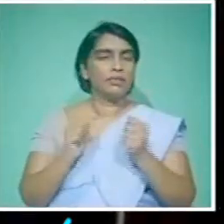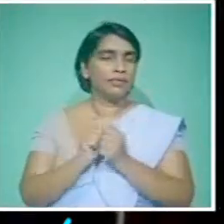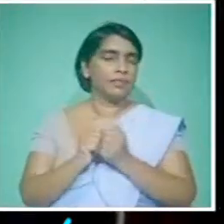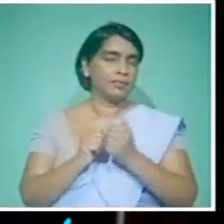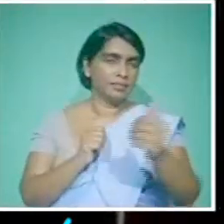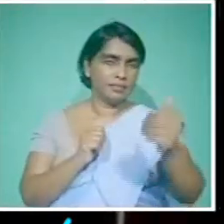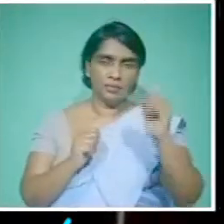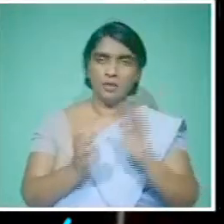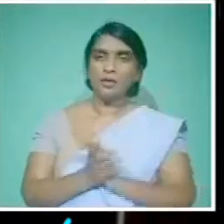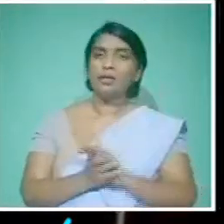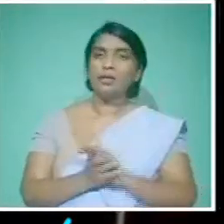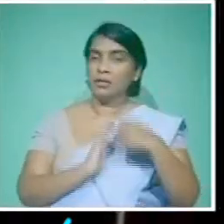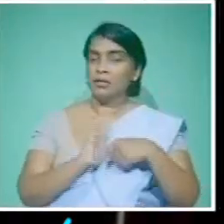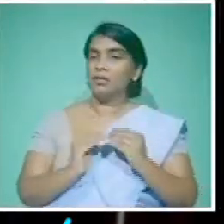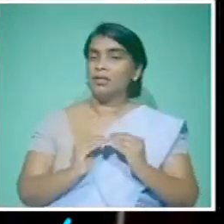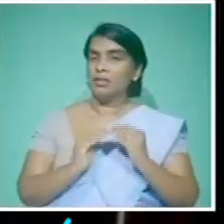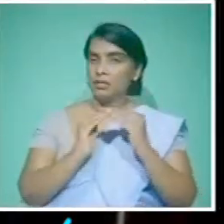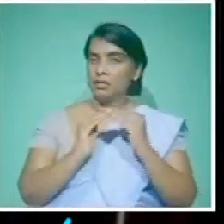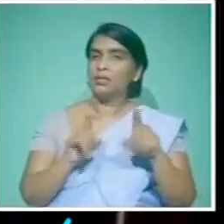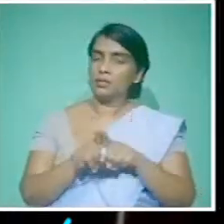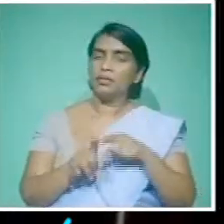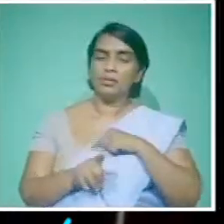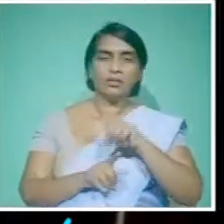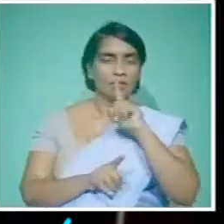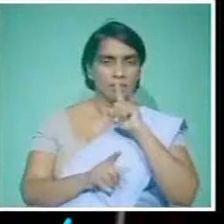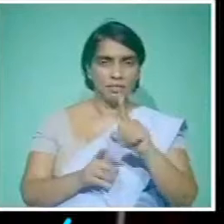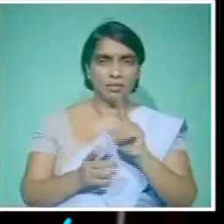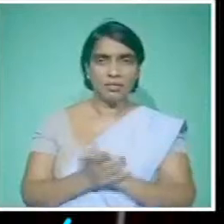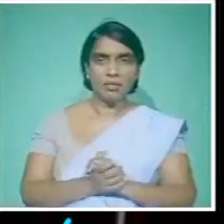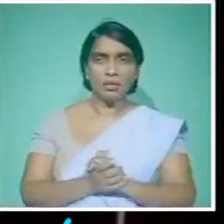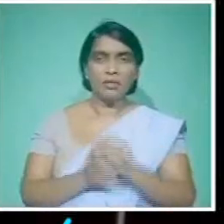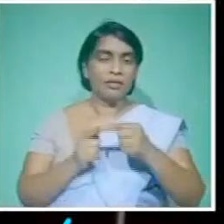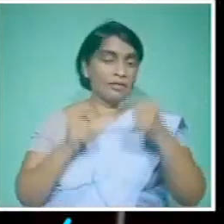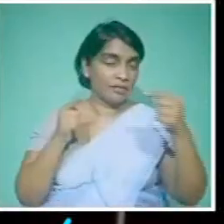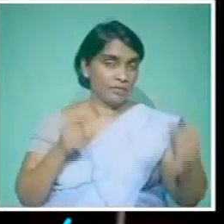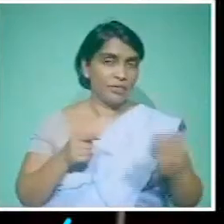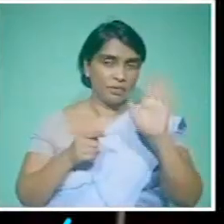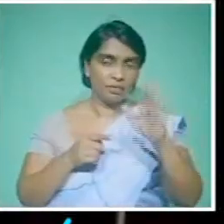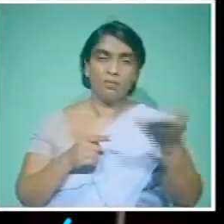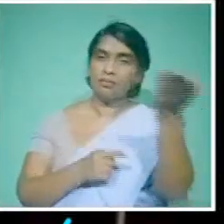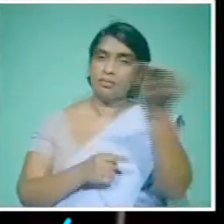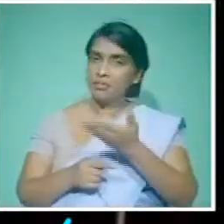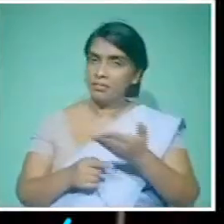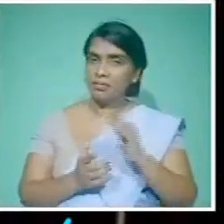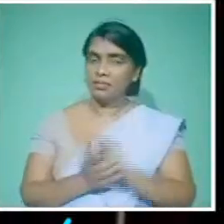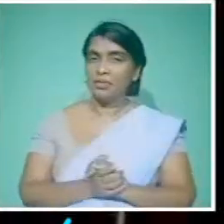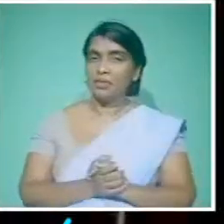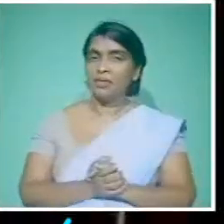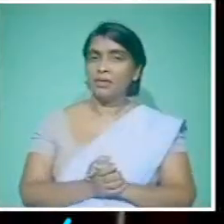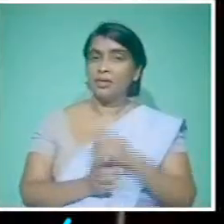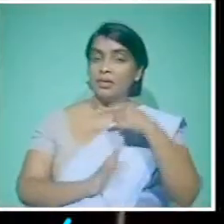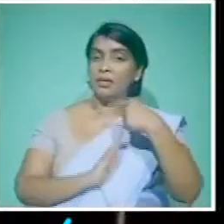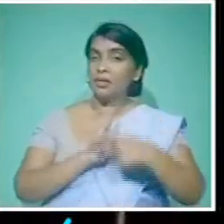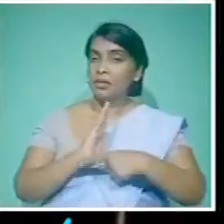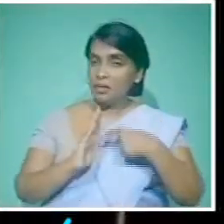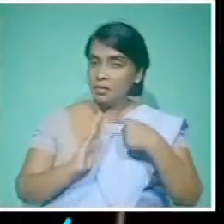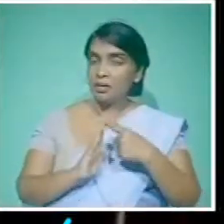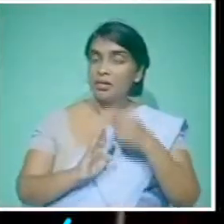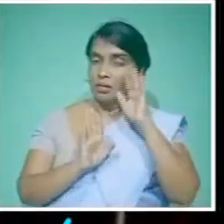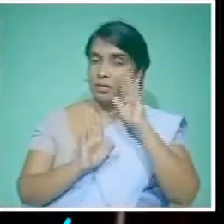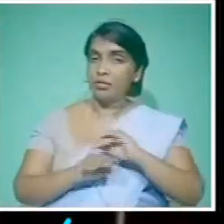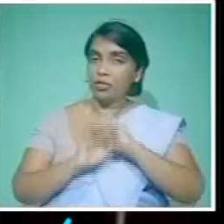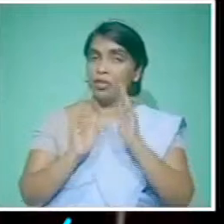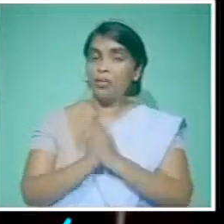අපි කරගෙන යනවා මේ රට ගොඩදාන්න ඉතින් මම කියන්න කැමතියි මේ විපක්ෂයේ ඉන්න අයට මේ රටේ මේ තියෙන